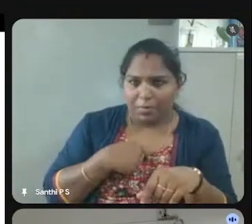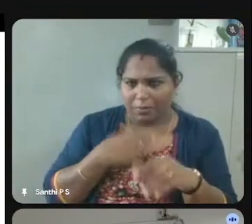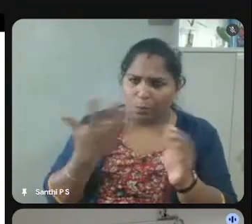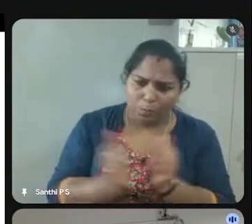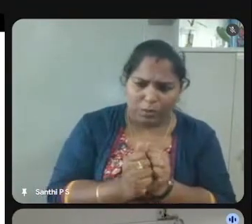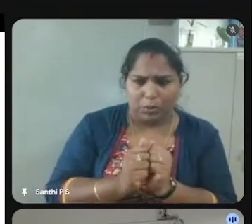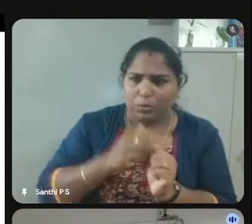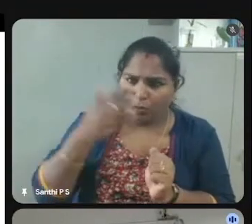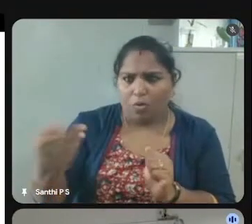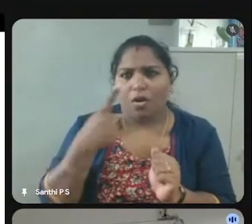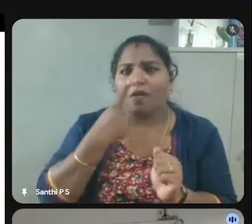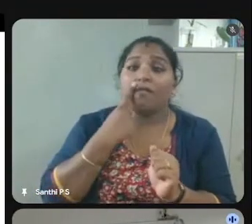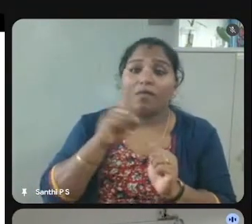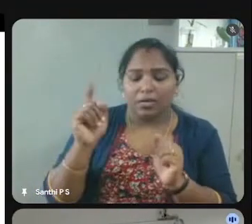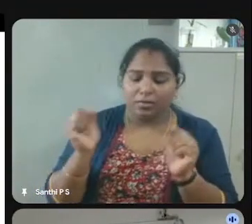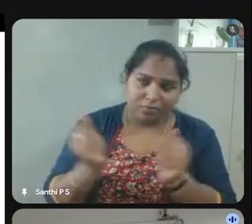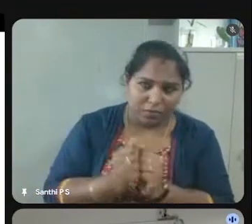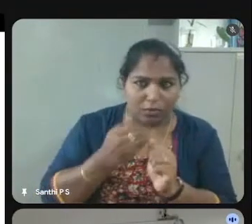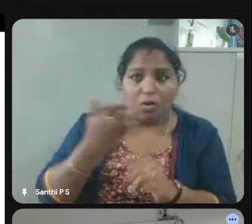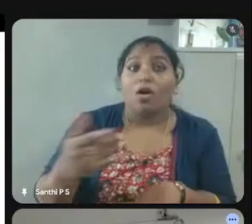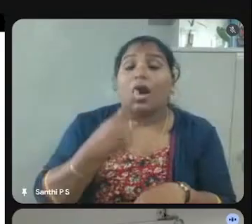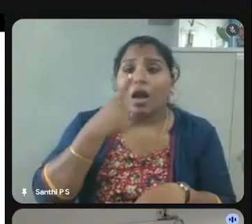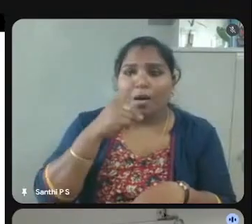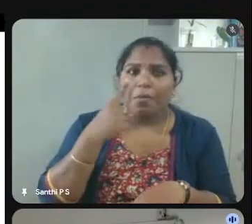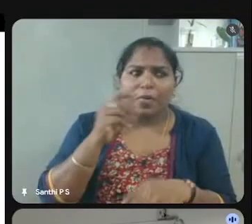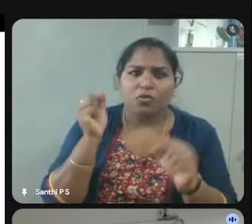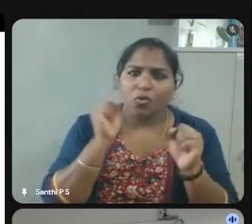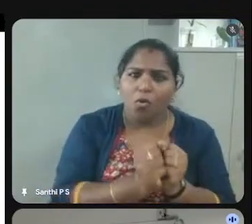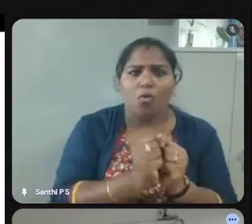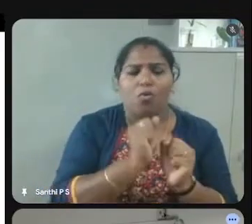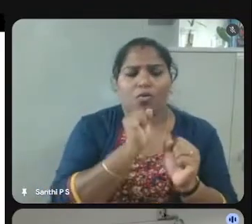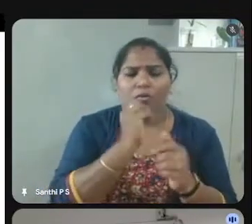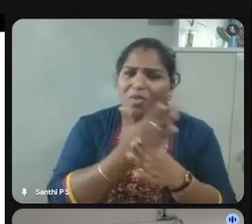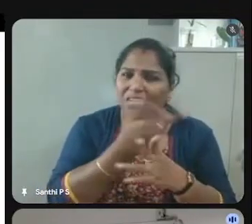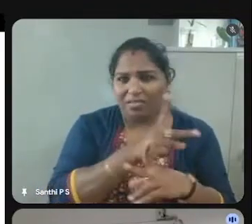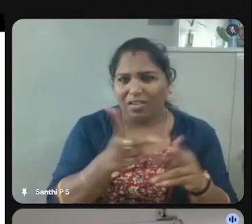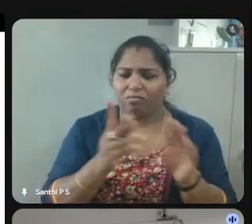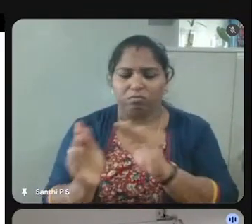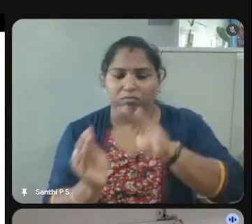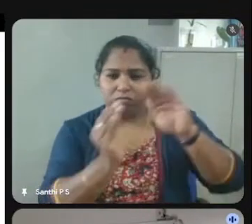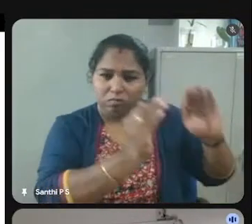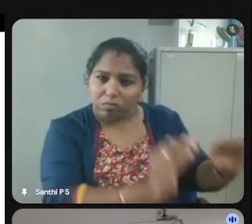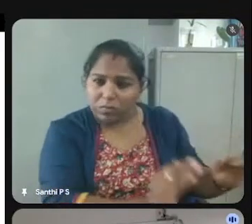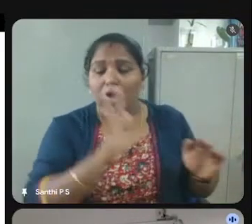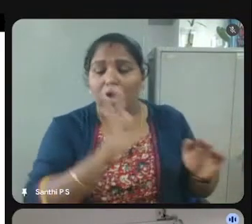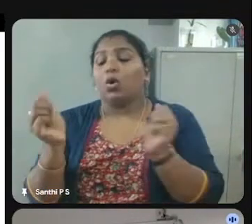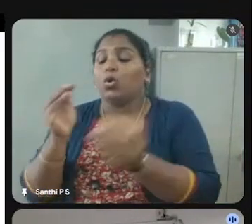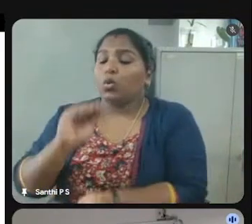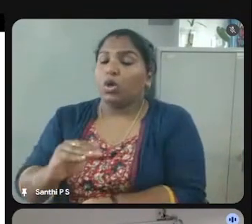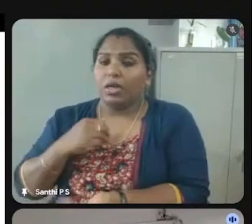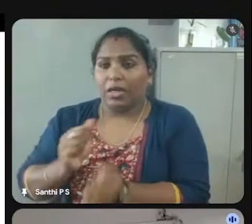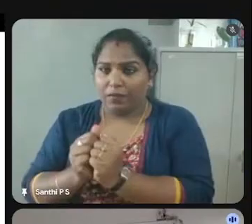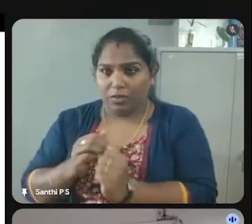സമയം അച്ഛന്റെ അമ്മയുടെ ഒരുപാട് ജോലികൾ ബാക്കി ഇട്ടിട്ടായിരിക്കും ചെയ്യുന്നത്. അപ്പോ ആ സമയത്തൊക്കെ ആ ജോലികൾ കഴിയുന്നത് എല്ലാം നമുക്ക്